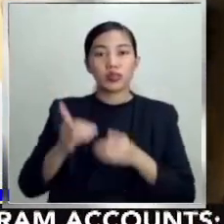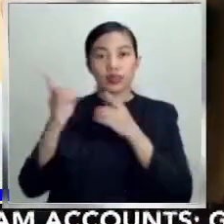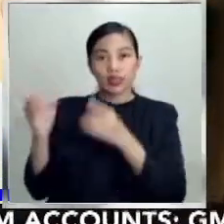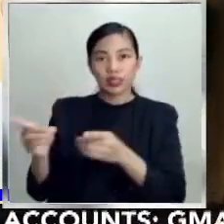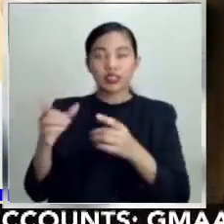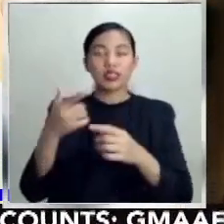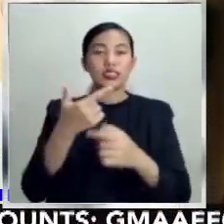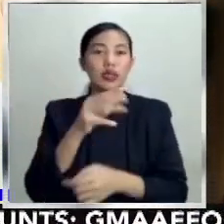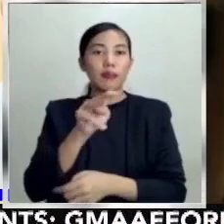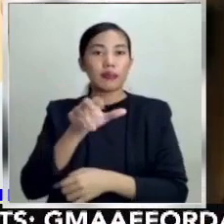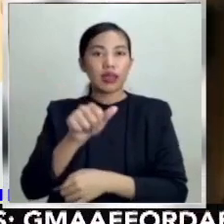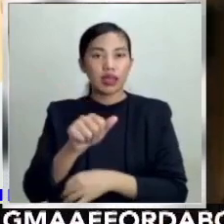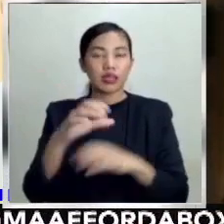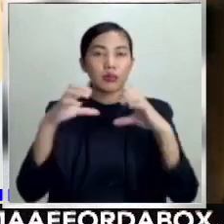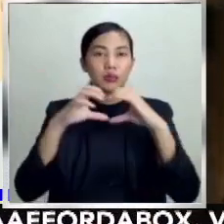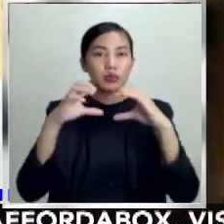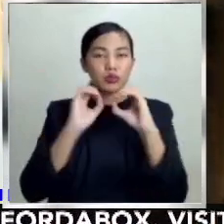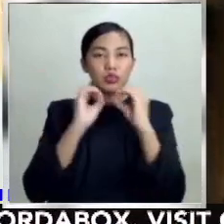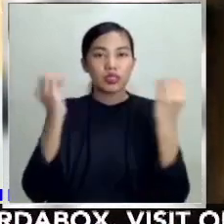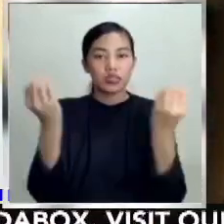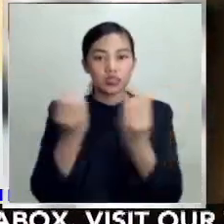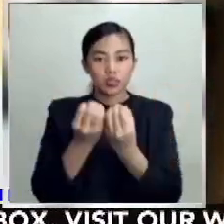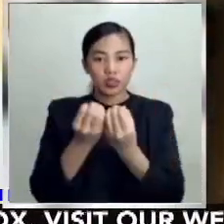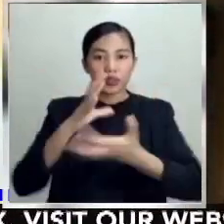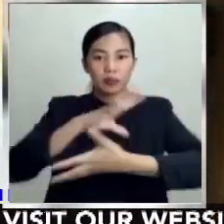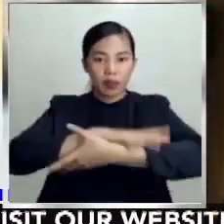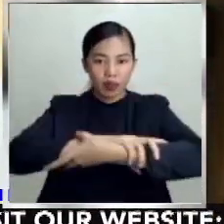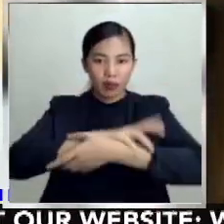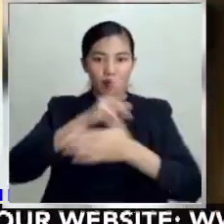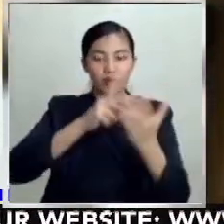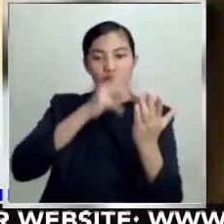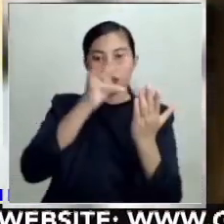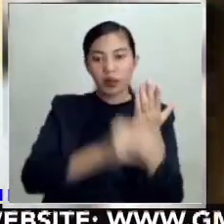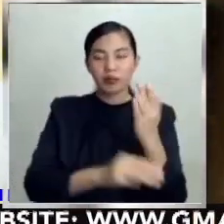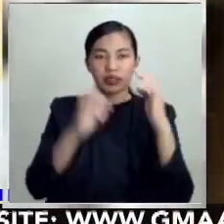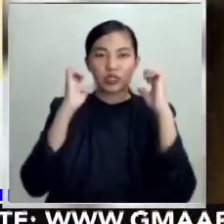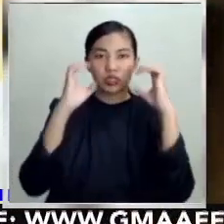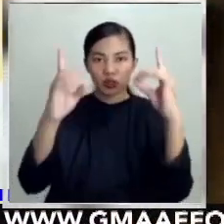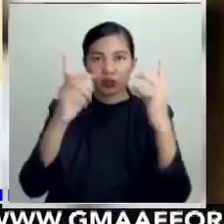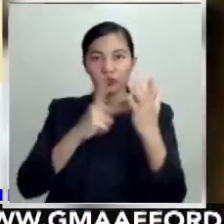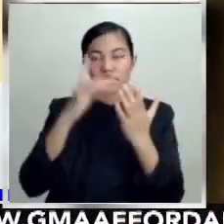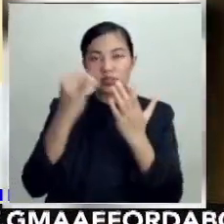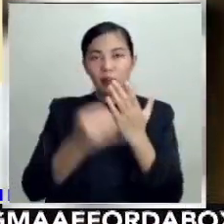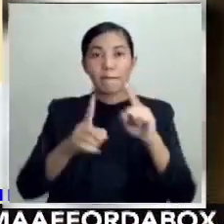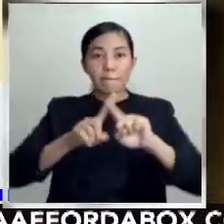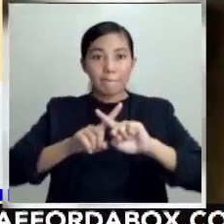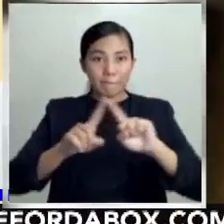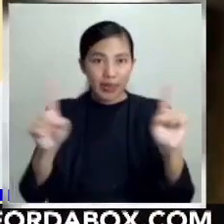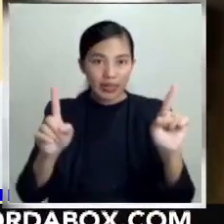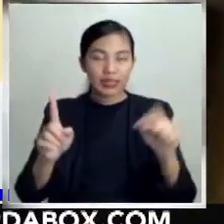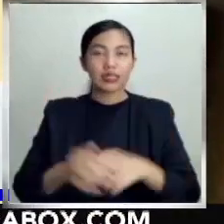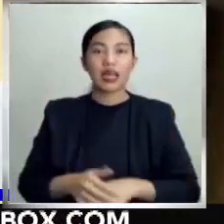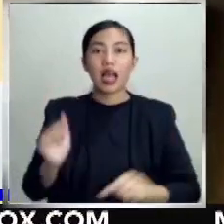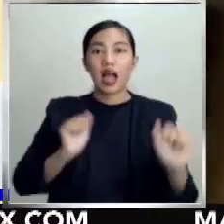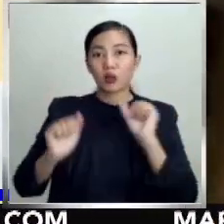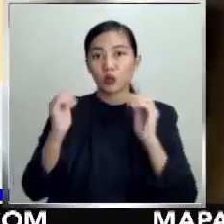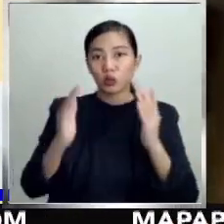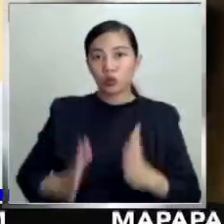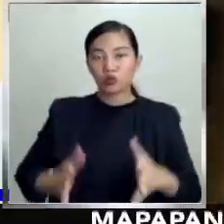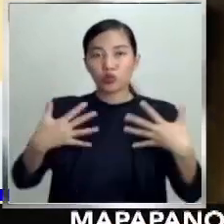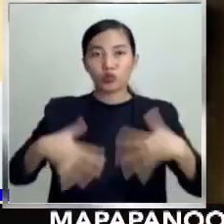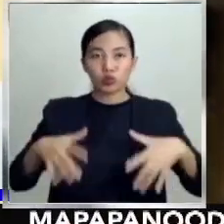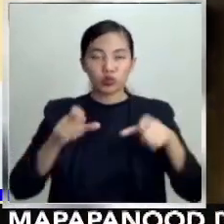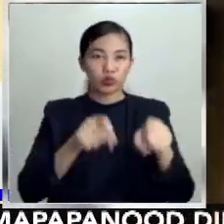Operation Bayanihan and Educational Projects. Pero yung Celebrity Ukay-Ukay ng GMA Kapuso Foundation at